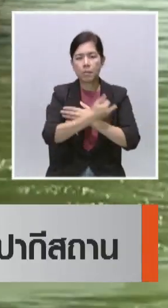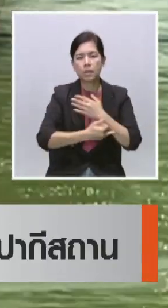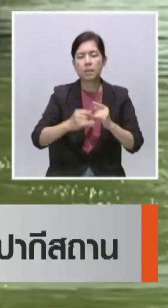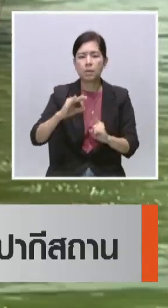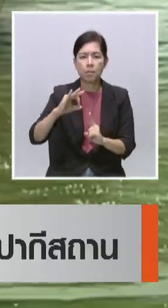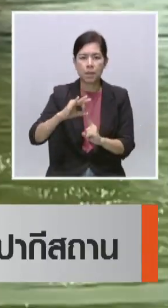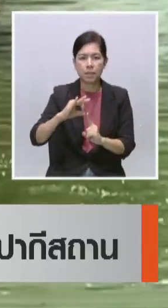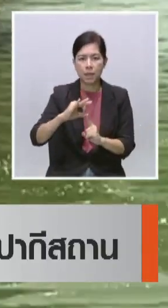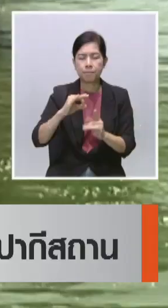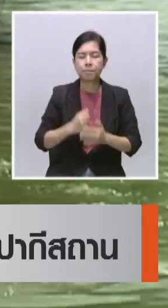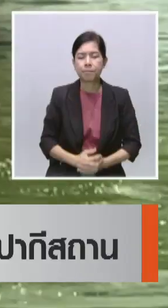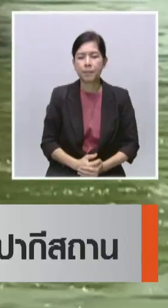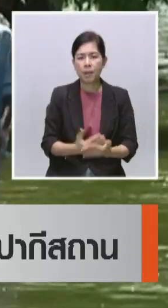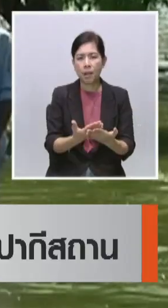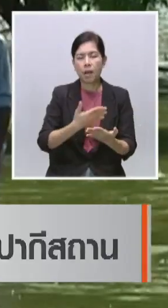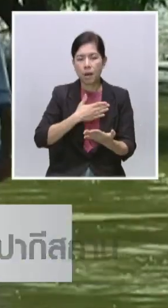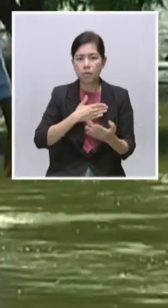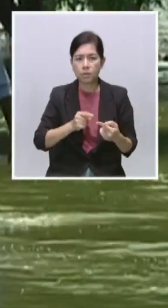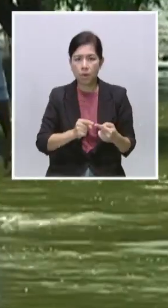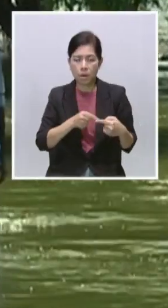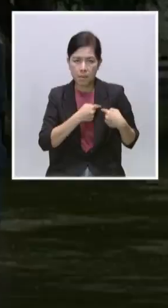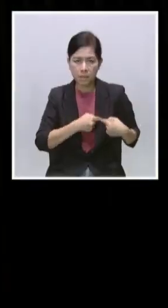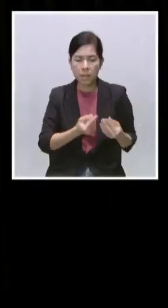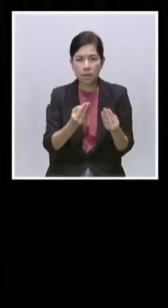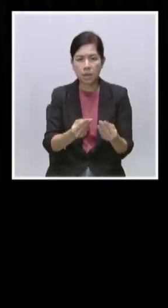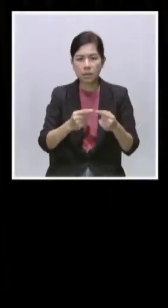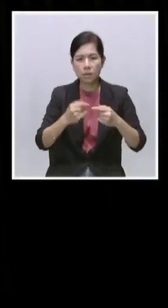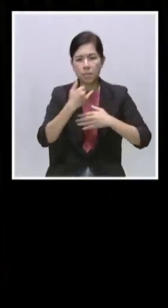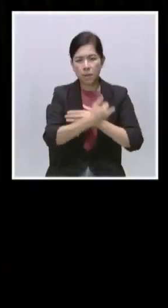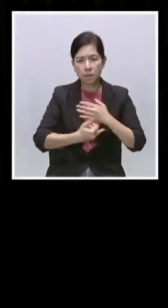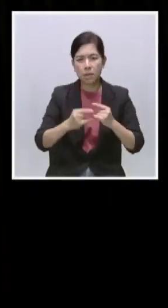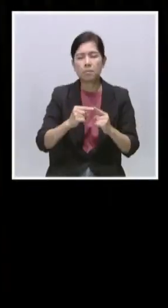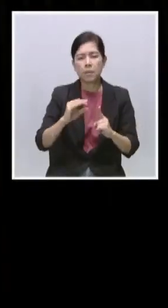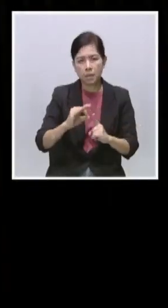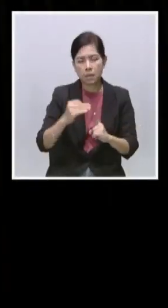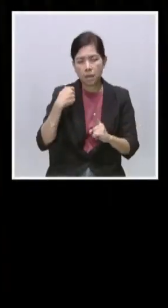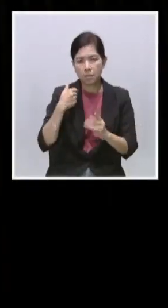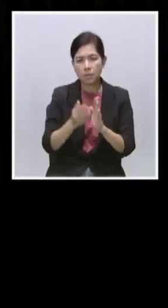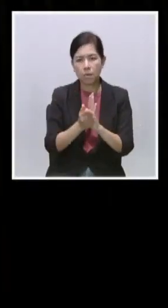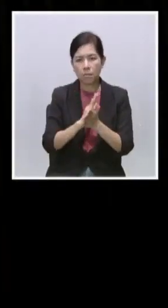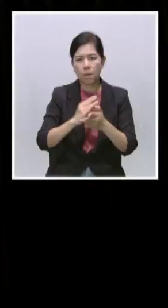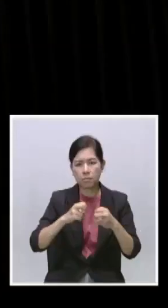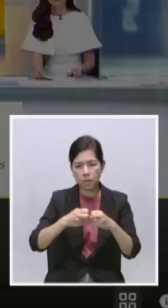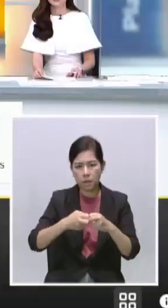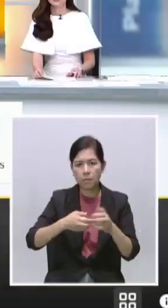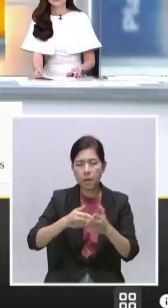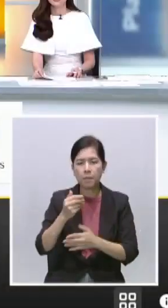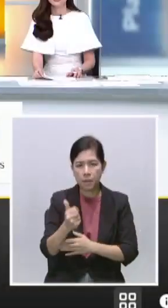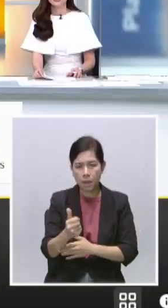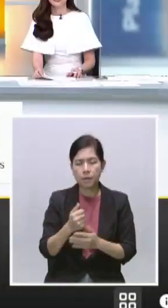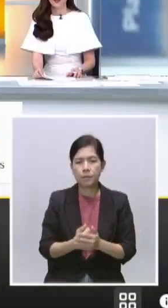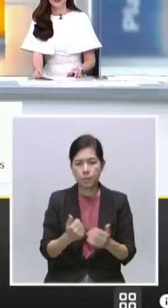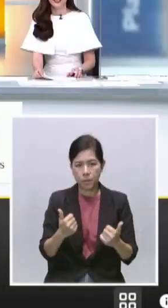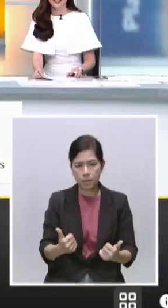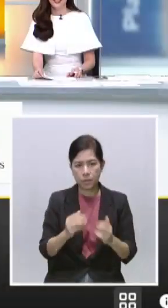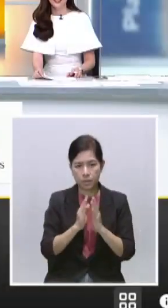องค่ะคุณผู้ชมคะเราต้องร่วมส่งกำลังใจให้ปากีสถานพ้นจากวิกฤตนี้ได้โดยเร็วด้วยค่ะ ครับผมวันนี้ขอบคุณคุณเกรซม